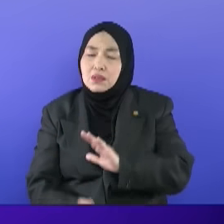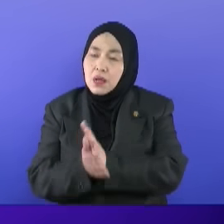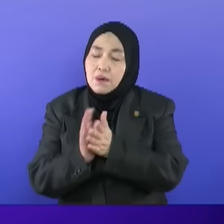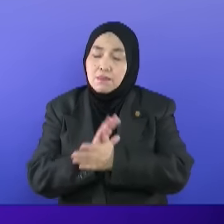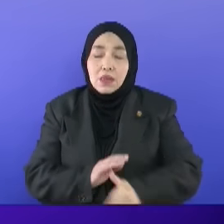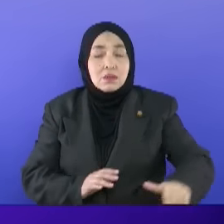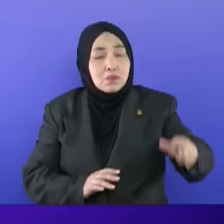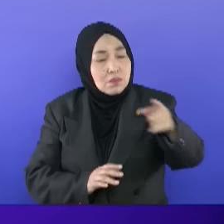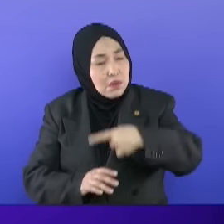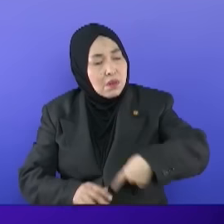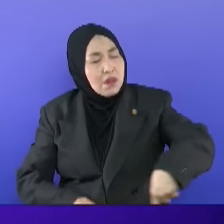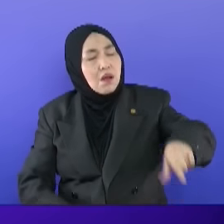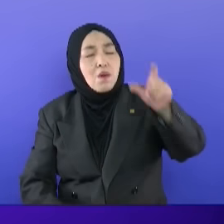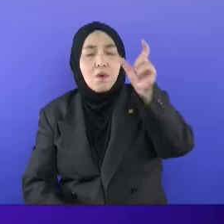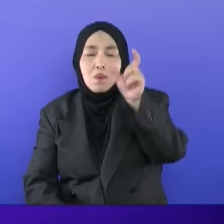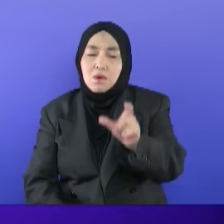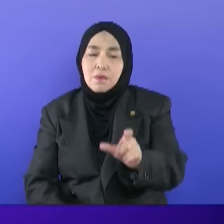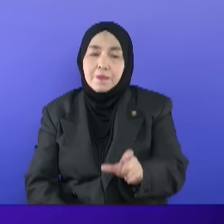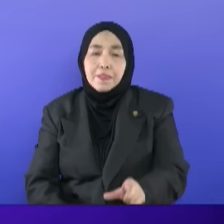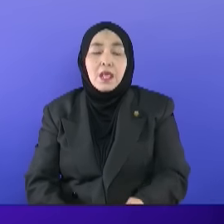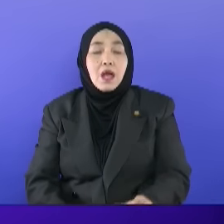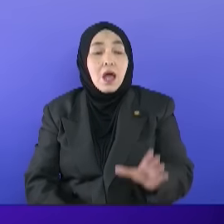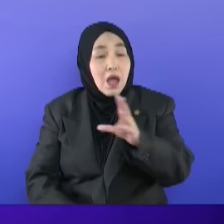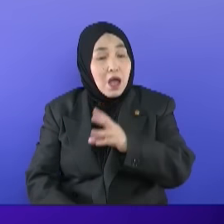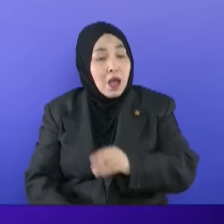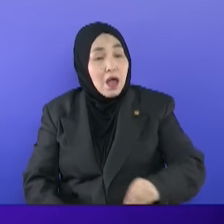yumminuna bih